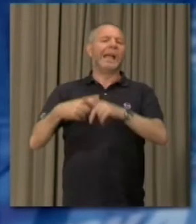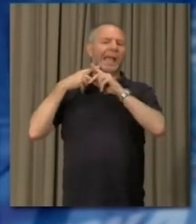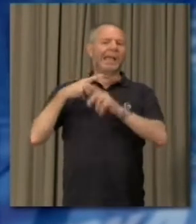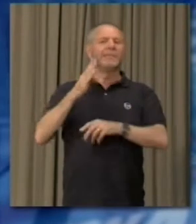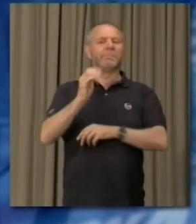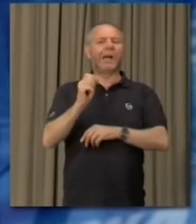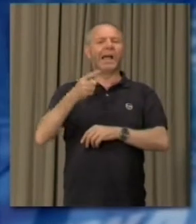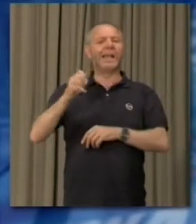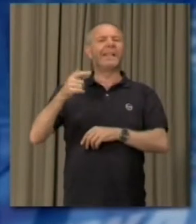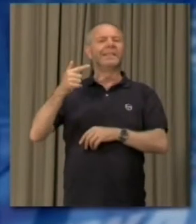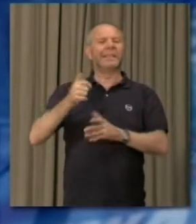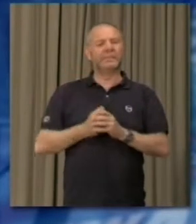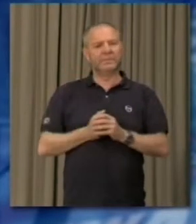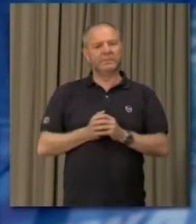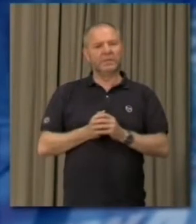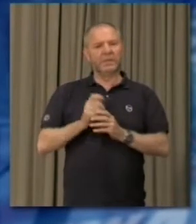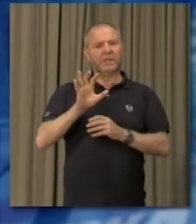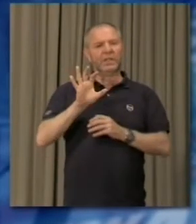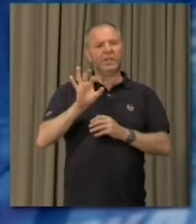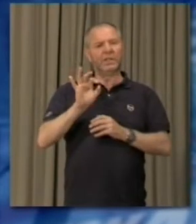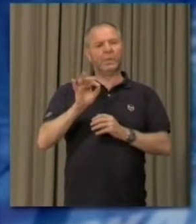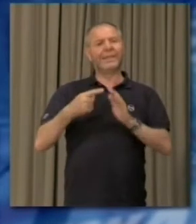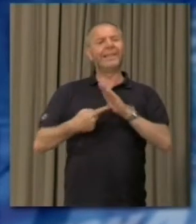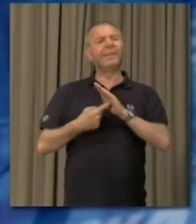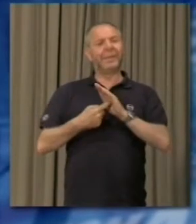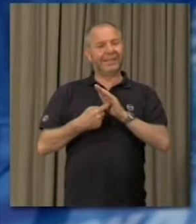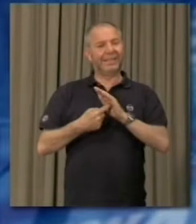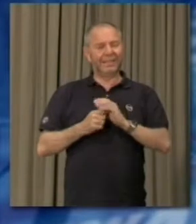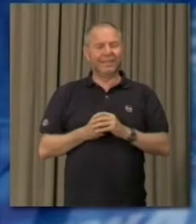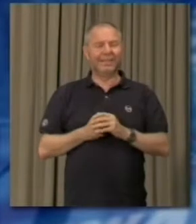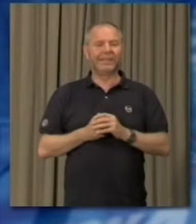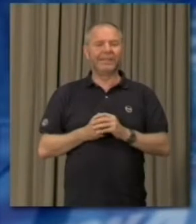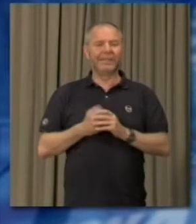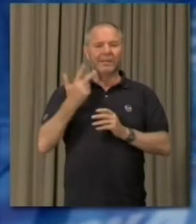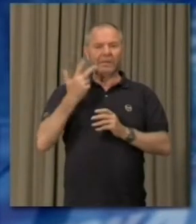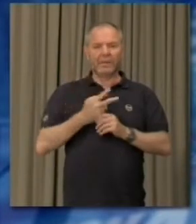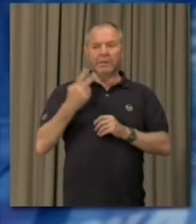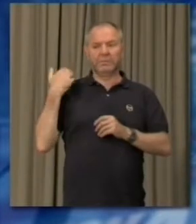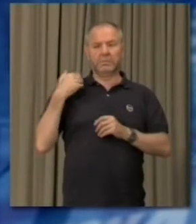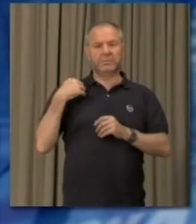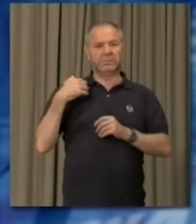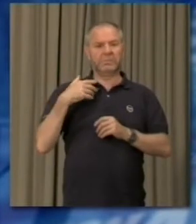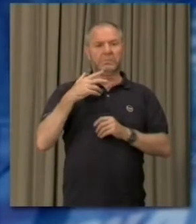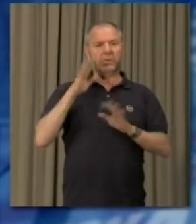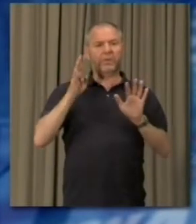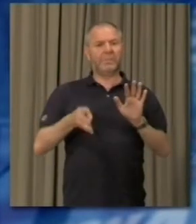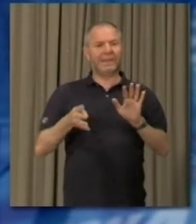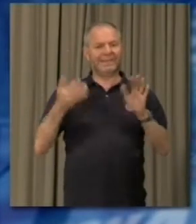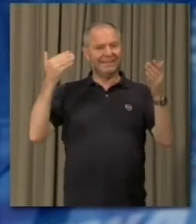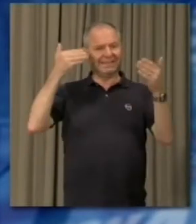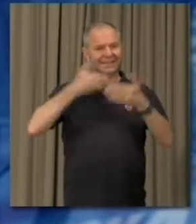immagini. Una cinquantina i dipendenti, le scintille sarebbero scoccate dopo le 21.30 di ieri sera,